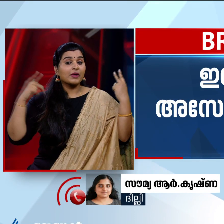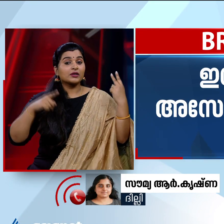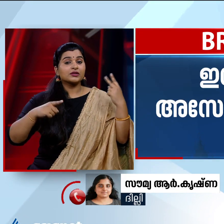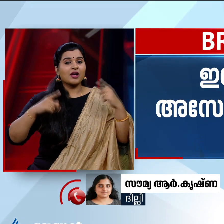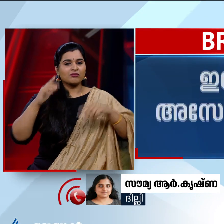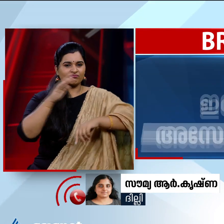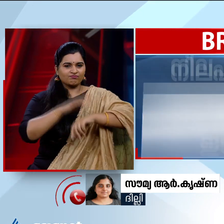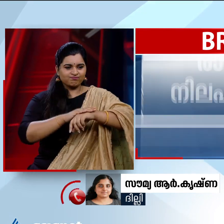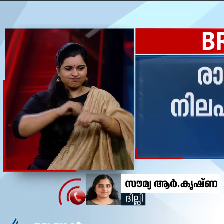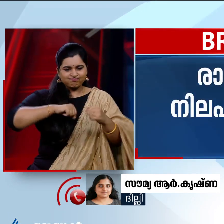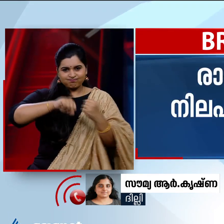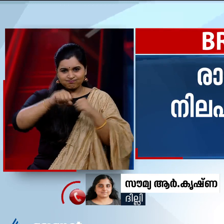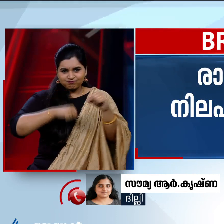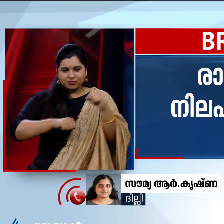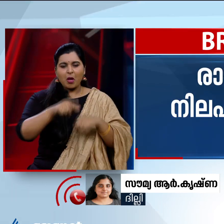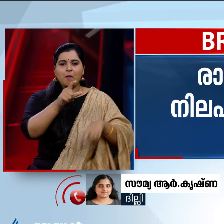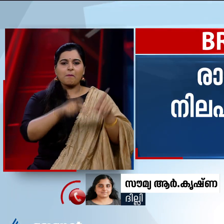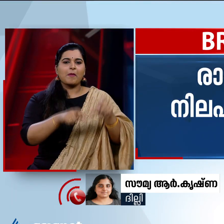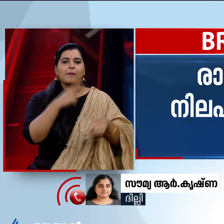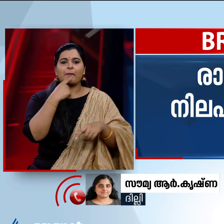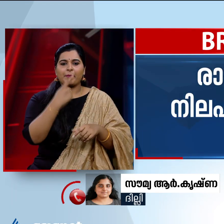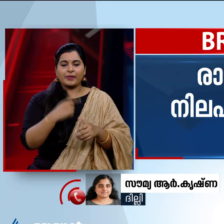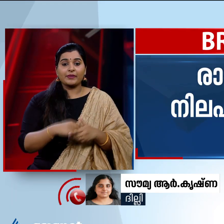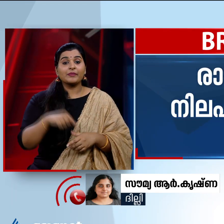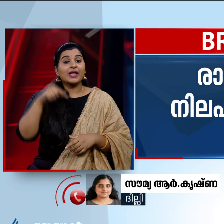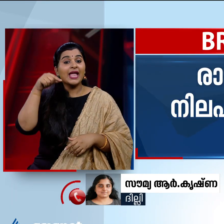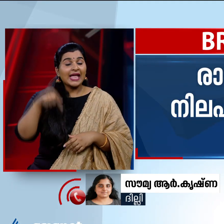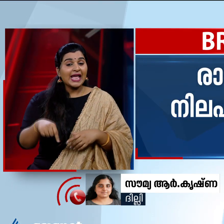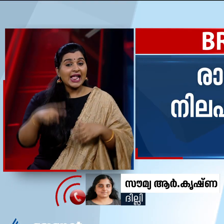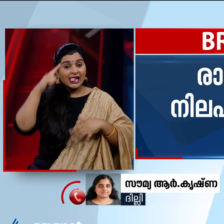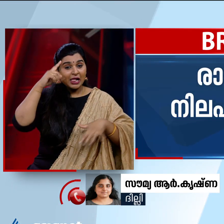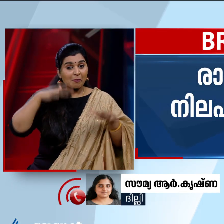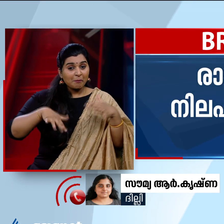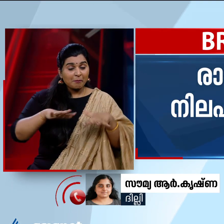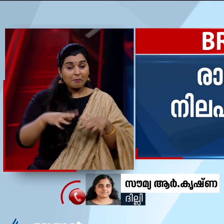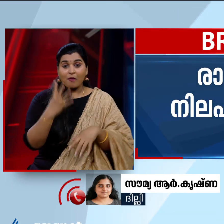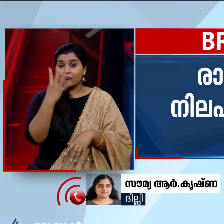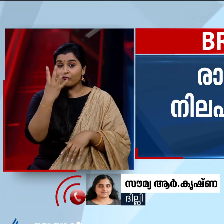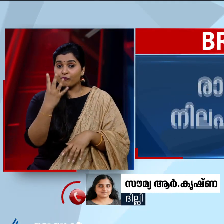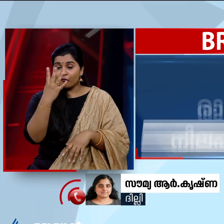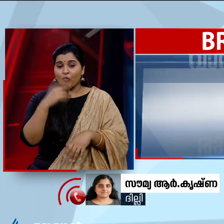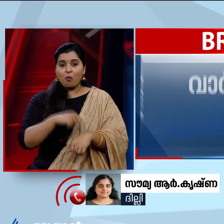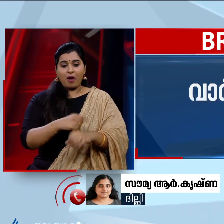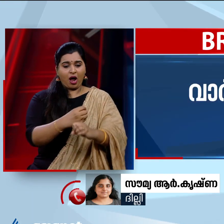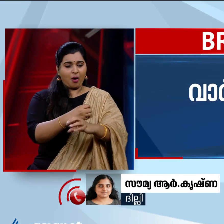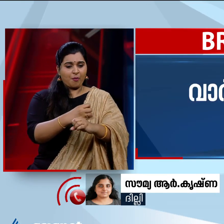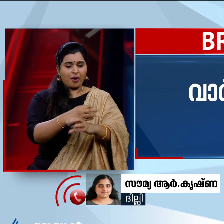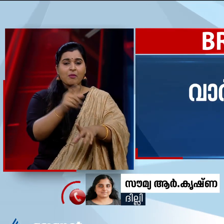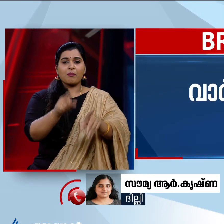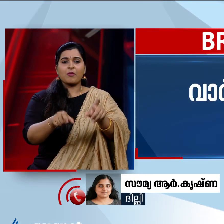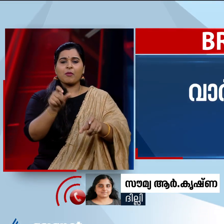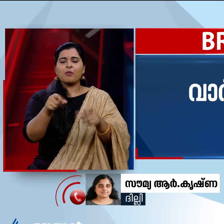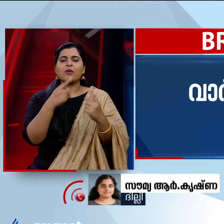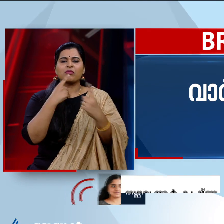ഈ ഇന്ന് നടക്കാനിരിക്കുന്ന, ഈ 4 മണിക്ക് നടക്കുമെന്ന് അറിയിച്ചിരുന്ന ഈ വാർത്താ സമ്മേളനമാണ് ഈ സമരത്തിനെ സംബന്ധിച്ചിടത്തോളം ഏറ്റവും